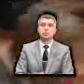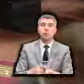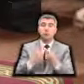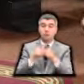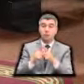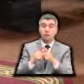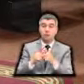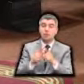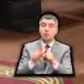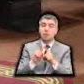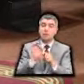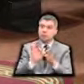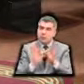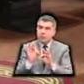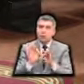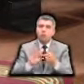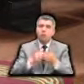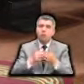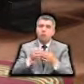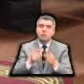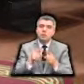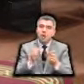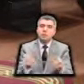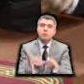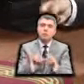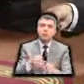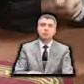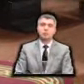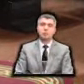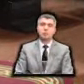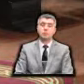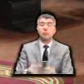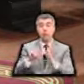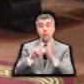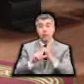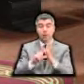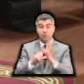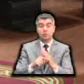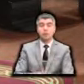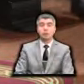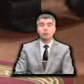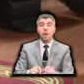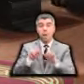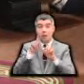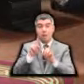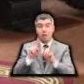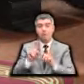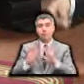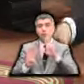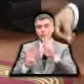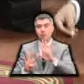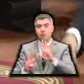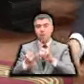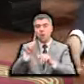موبيليزاسيون ديالو ويتم باش يخدم التنمية. القانون اللي هو القانون ديال 1919 اللي بنقول لكم